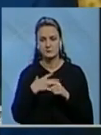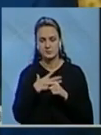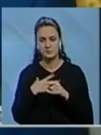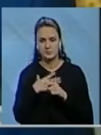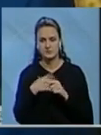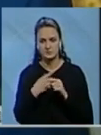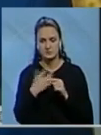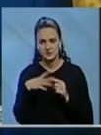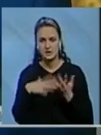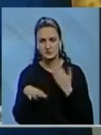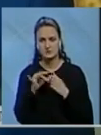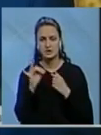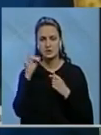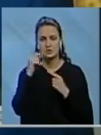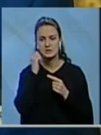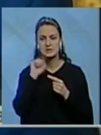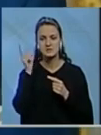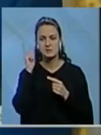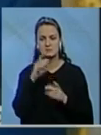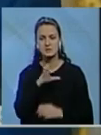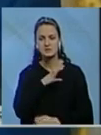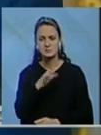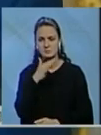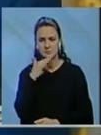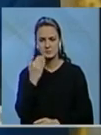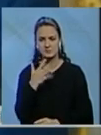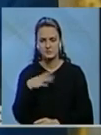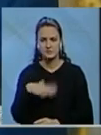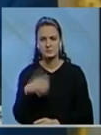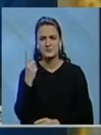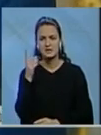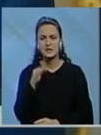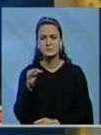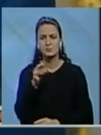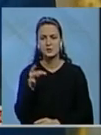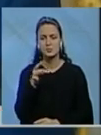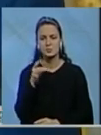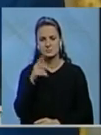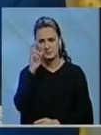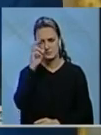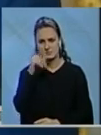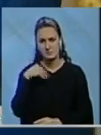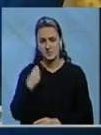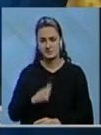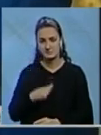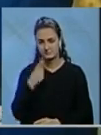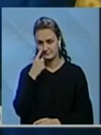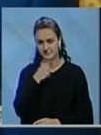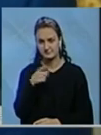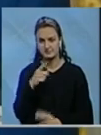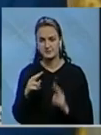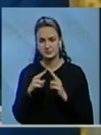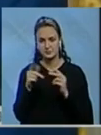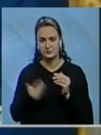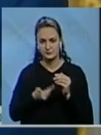რომ არაფერი ვთქვათ საქართველოს ისტორიის სიძველეზე და სიმდიდრეზე, თქვენი ქვეყნის პირველი რესპუბლიკის მთავრობა პარიზიდან სულ ახლოს ცხოვრობდა. ეს ისტორიული